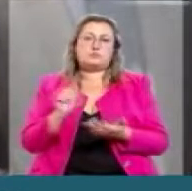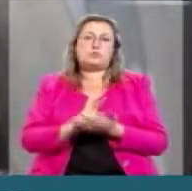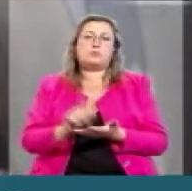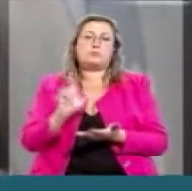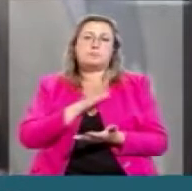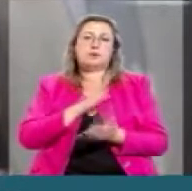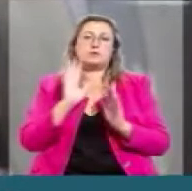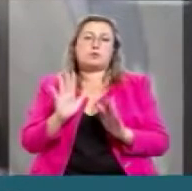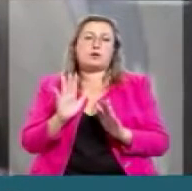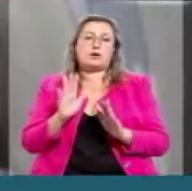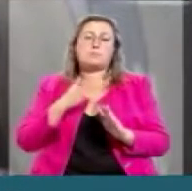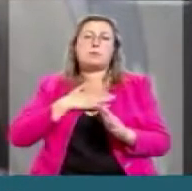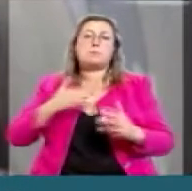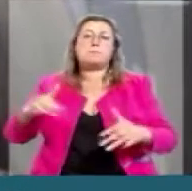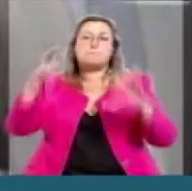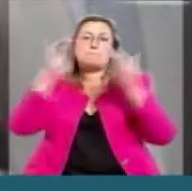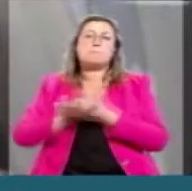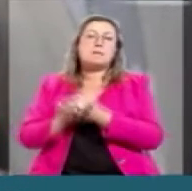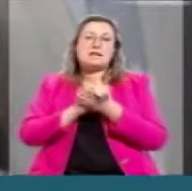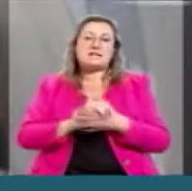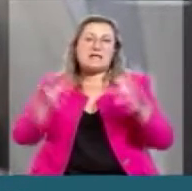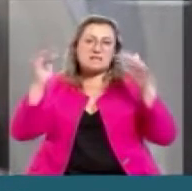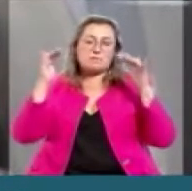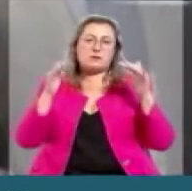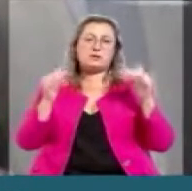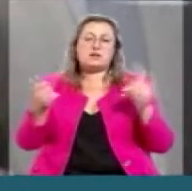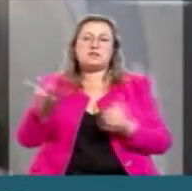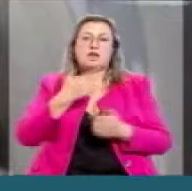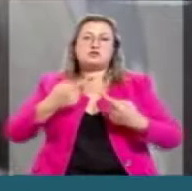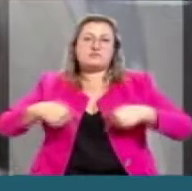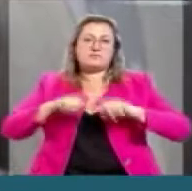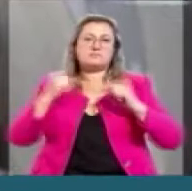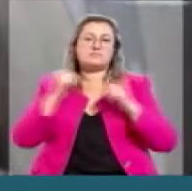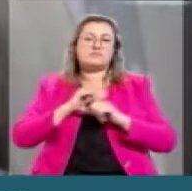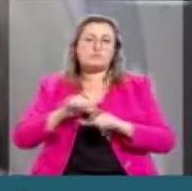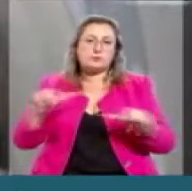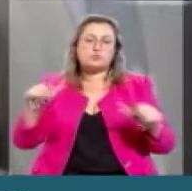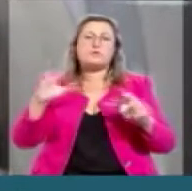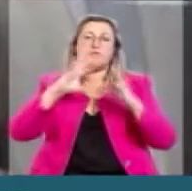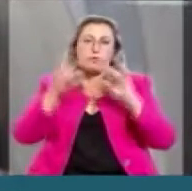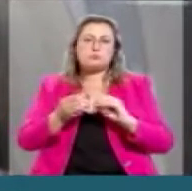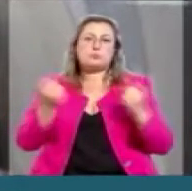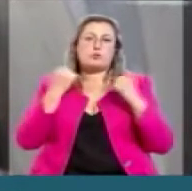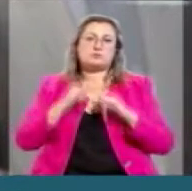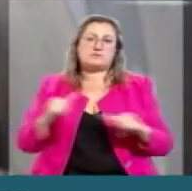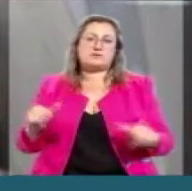было только под нами мирное небо. Наша федерация развивалась, в целом спорт развивался.